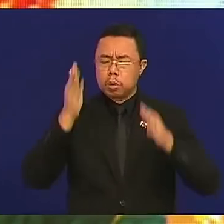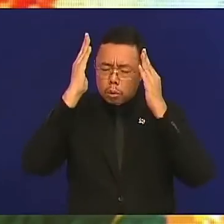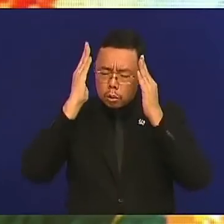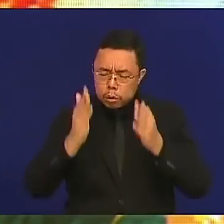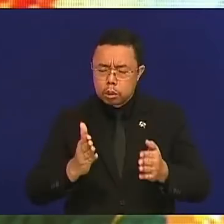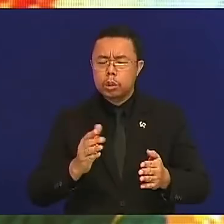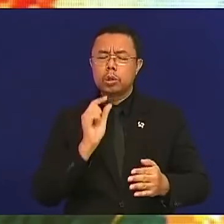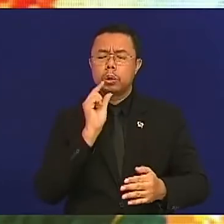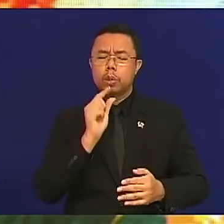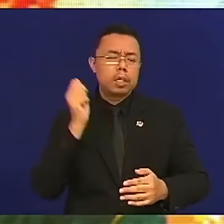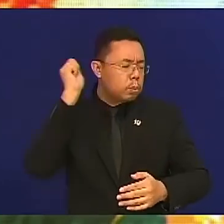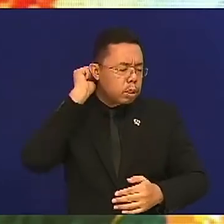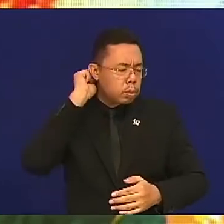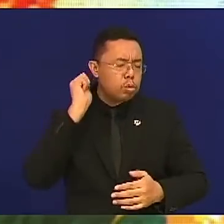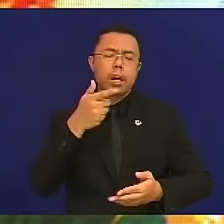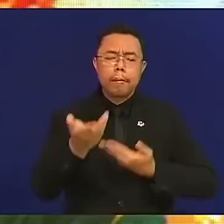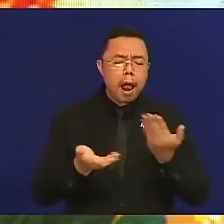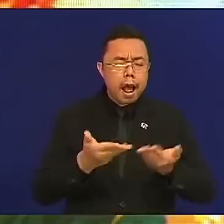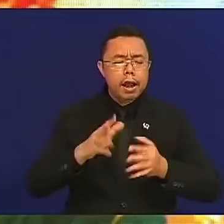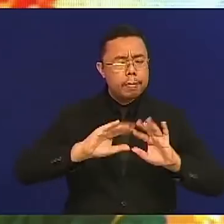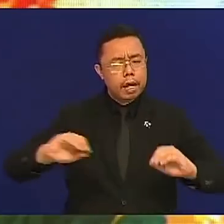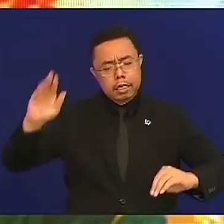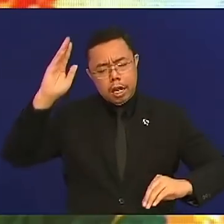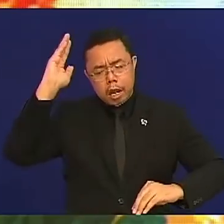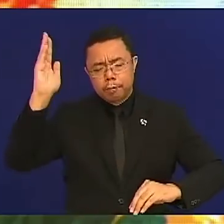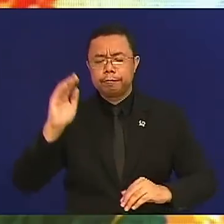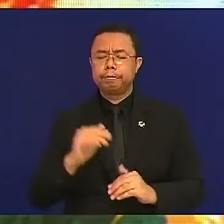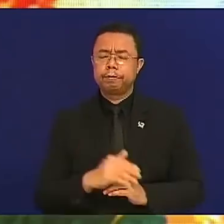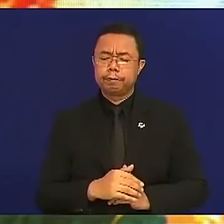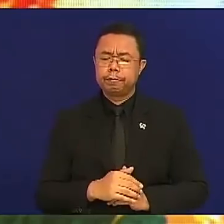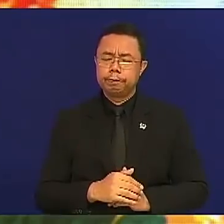Khususnya ibu-ibu yang melayani pekerjaan.